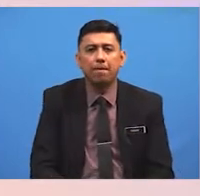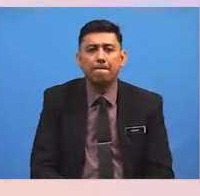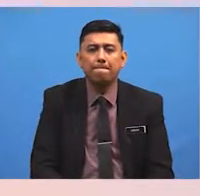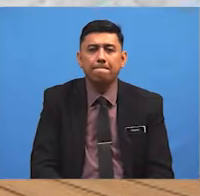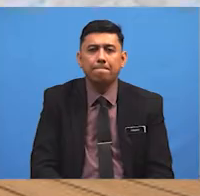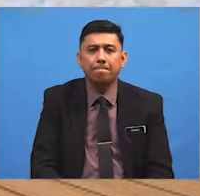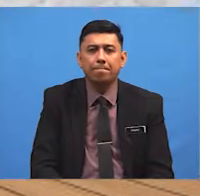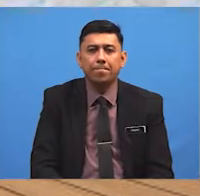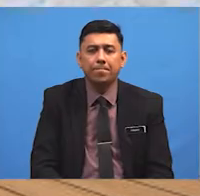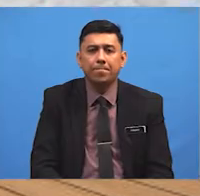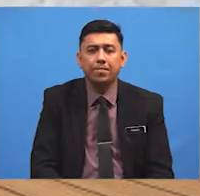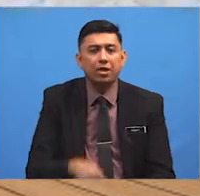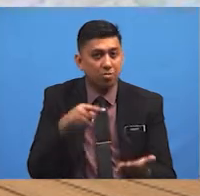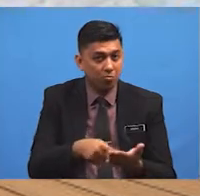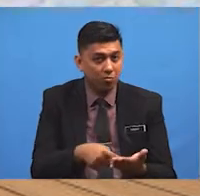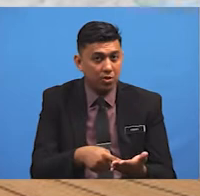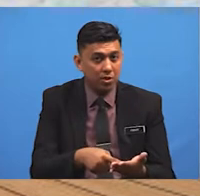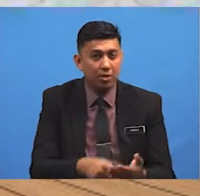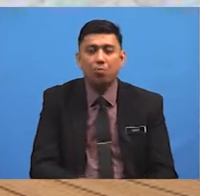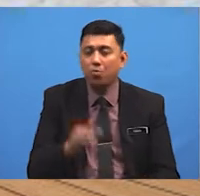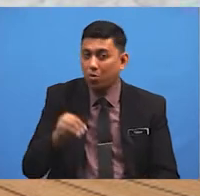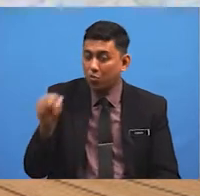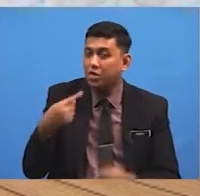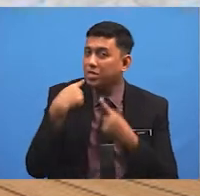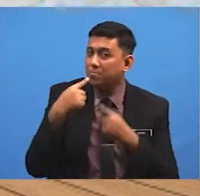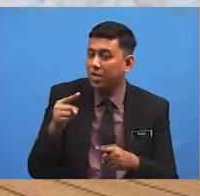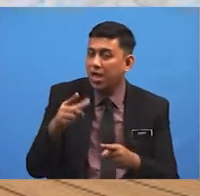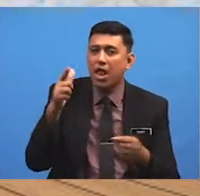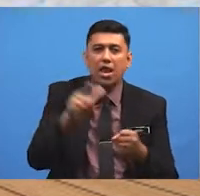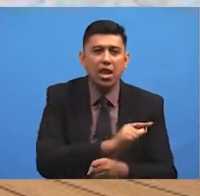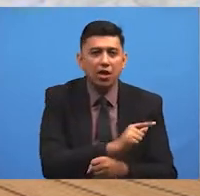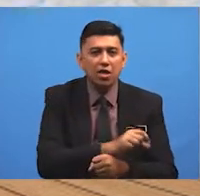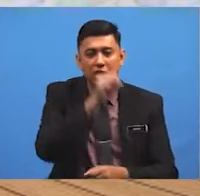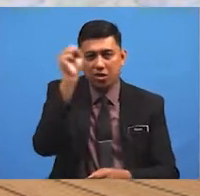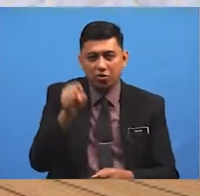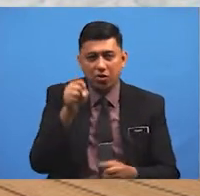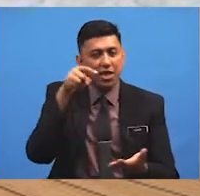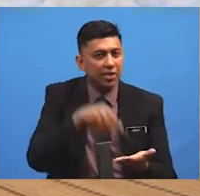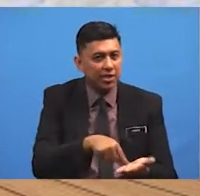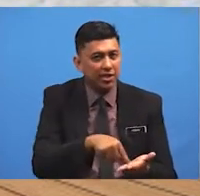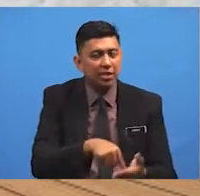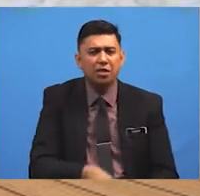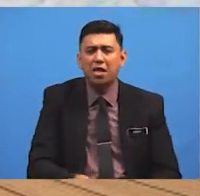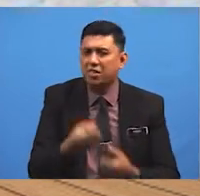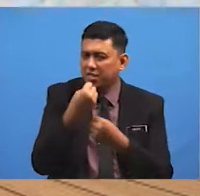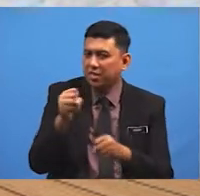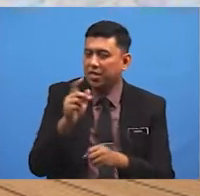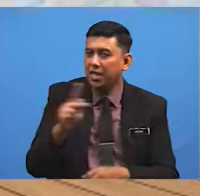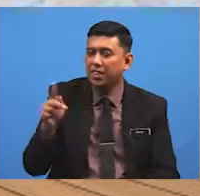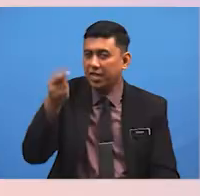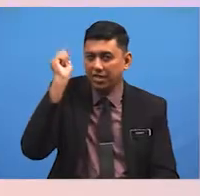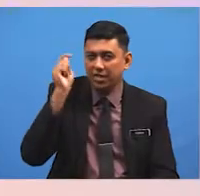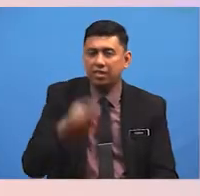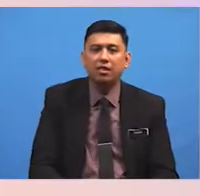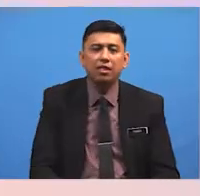80 inilah murid-murid jawaban lengkap bagi soalan butik hamizah yang Kita sejak